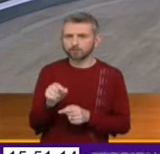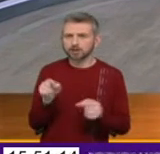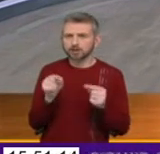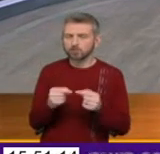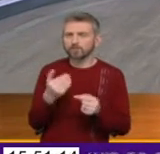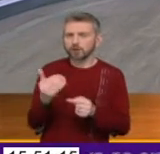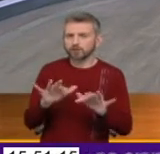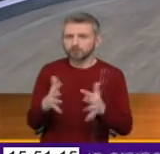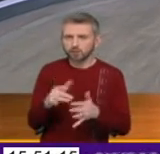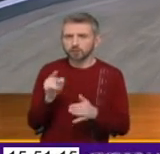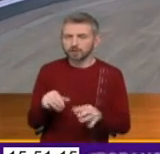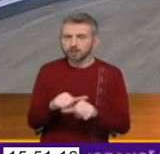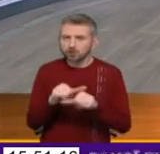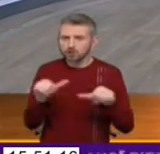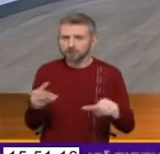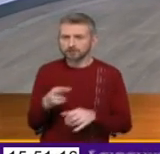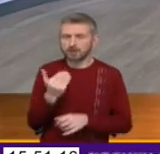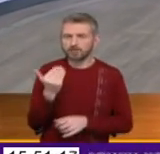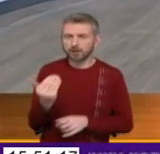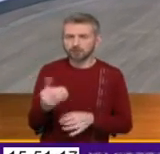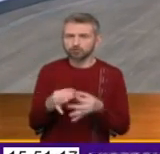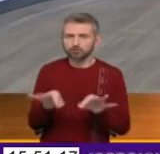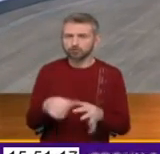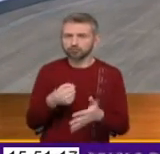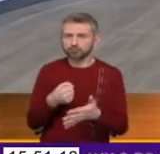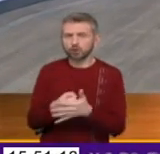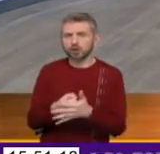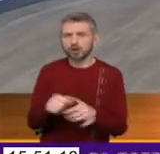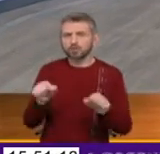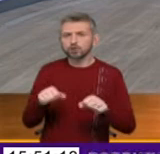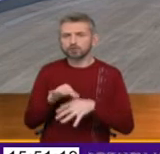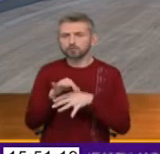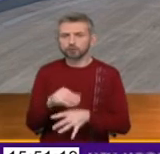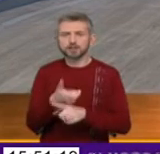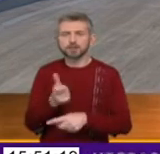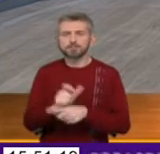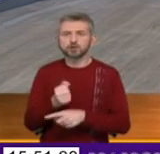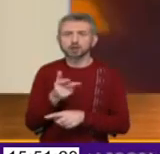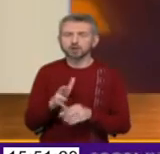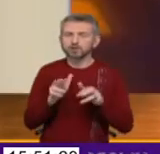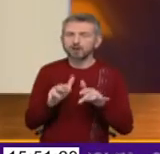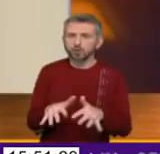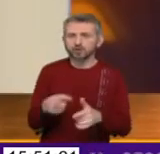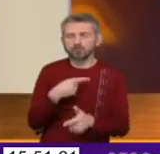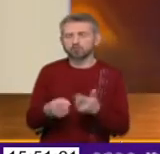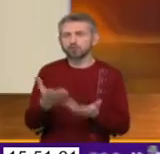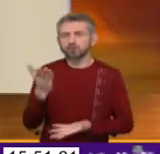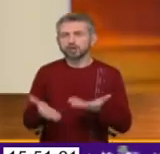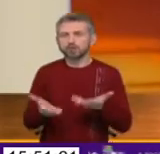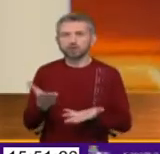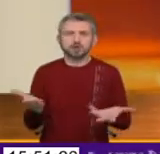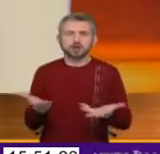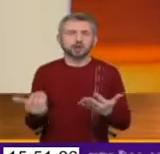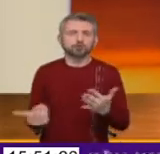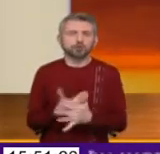вашому випадку, він розширив для вас доступ до можливості проведення більшої кількості заходів, або, можливо, от якісь